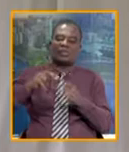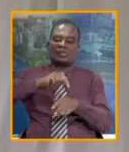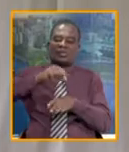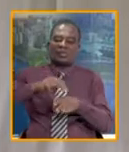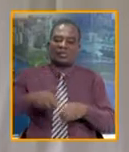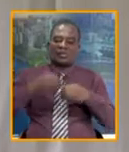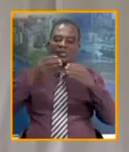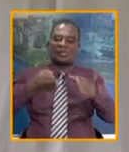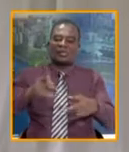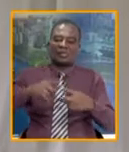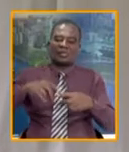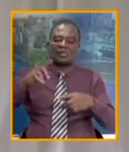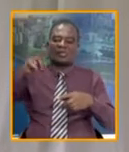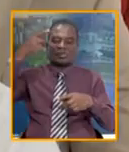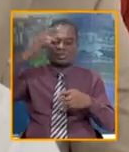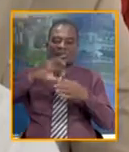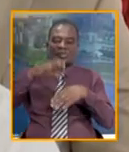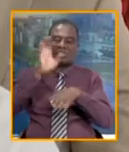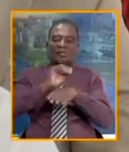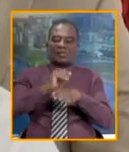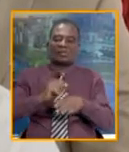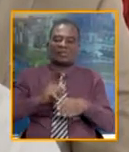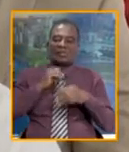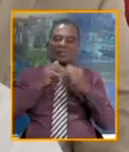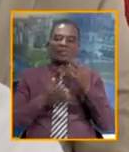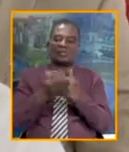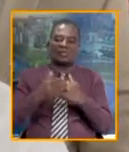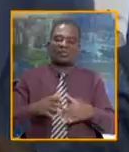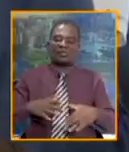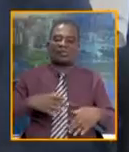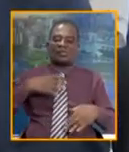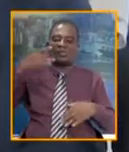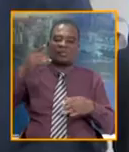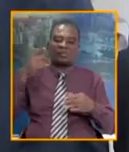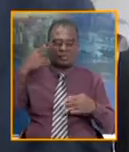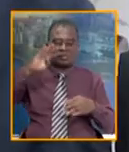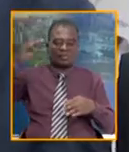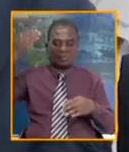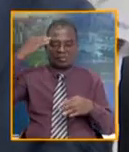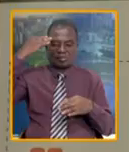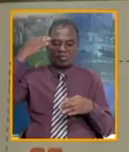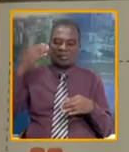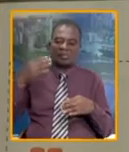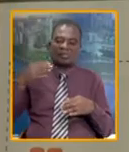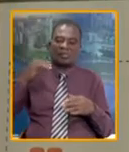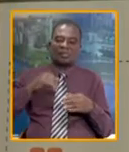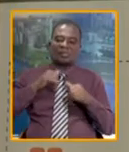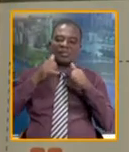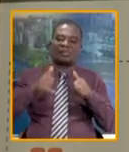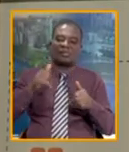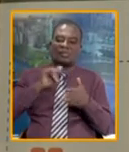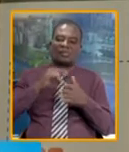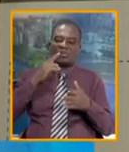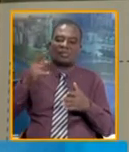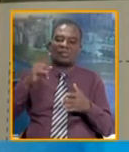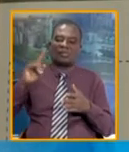remis à l'État de Côte d'Ivoire. Un geste bien apprécié par le ministre Alain Richard Dombaï. Ces drones constituent